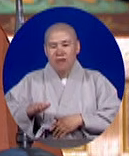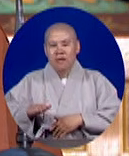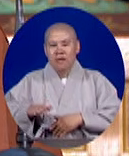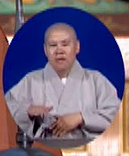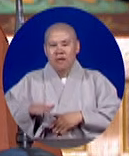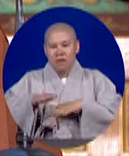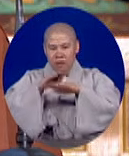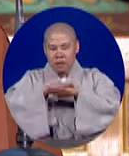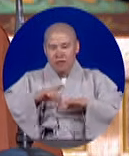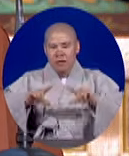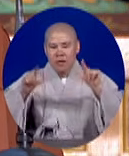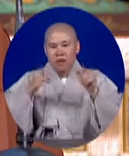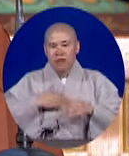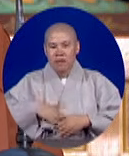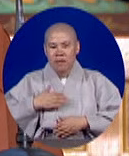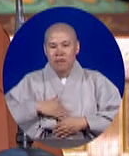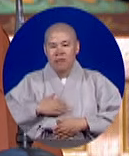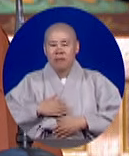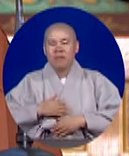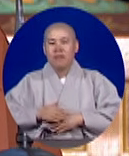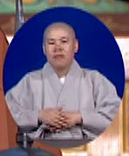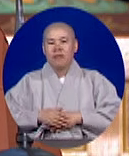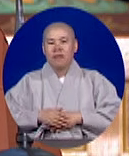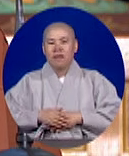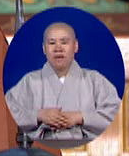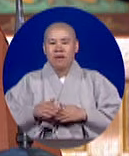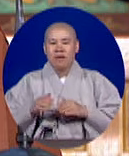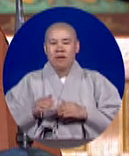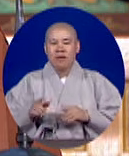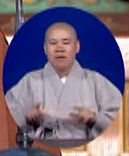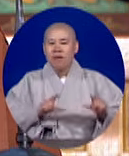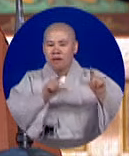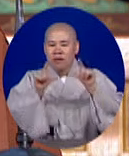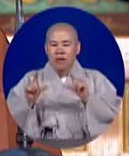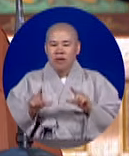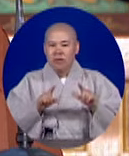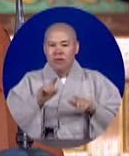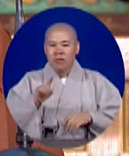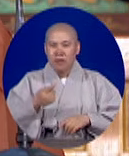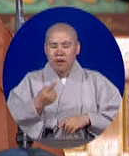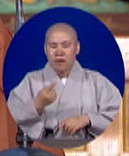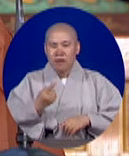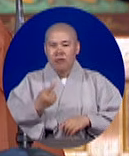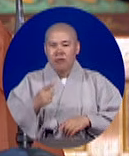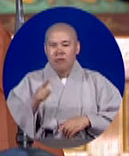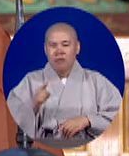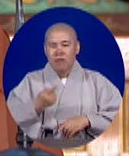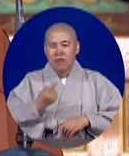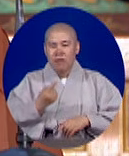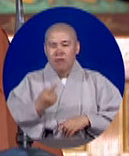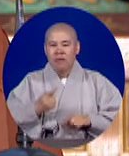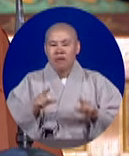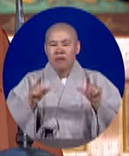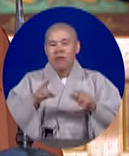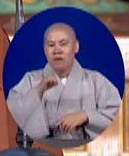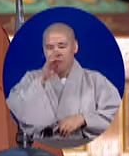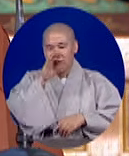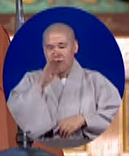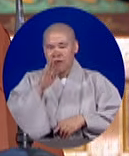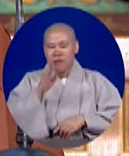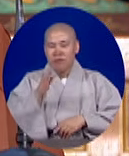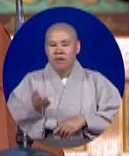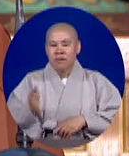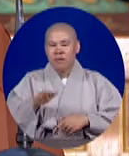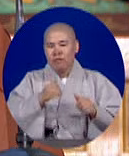그게 왜 그러냐면 생미백년이요 사후천년이라고 살아서는 100년이 안 되지만 죽어서는 1000년을 간다.